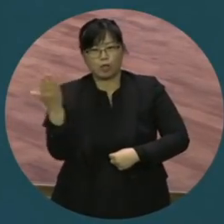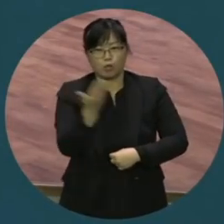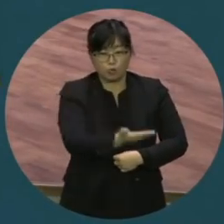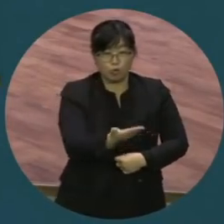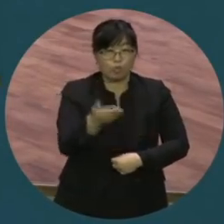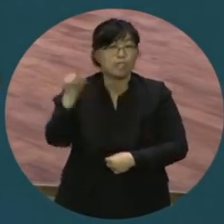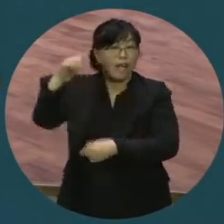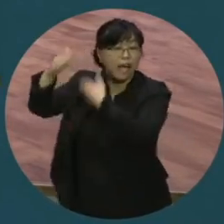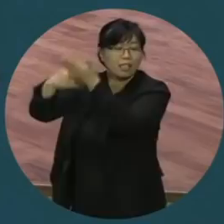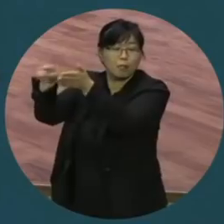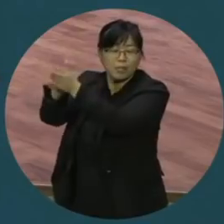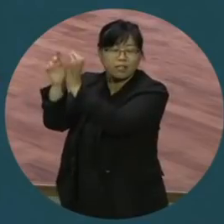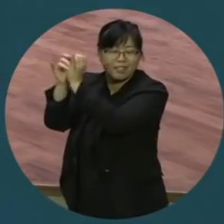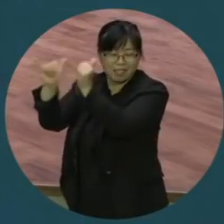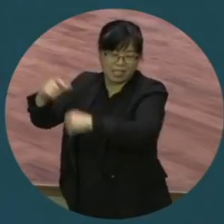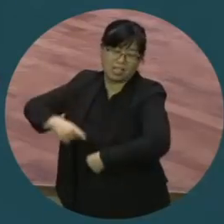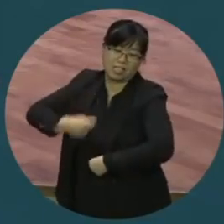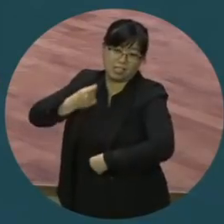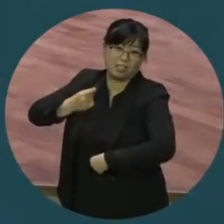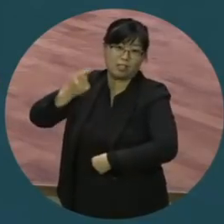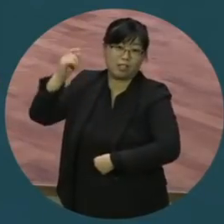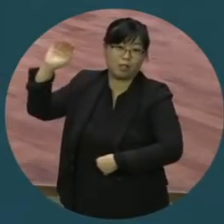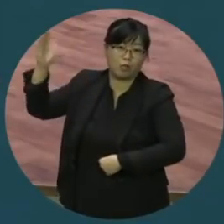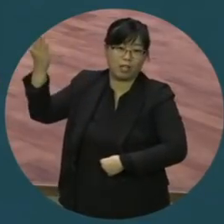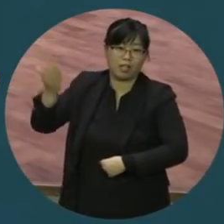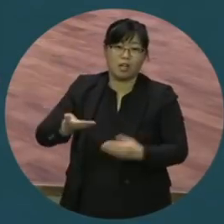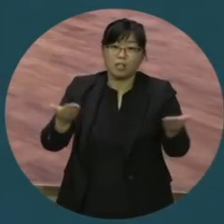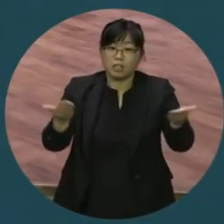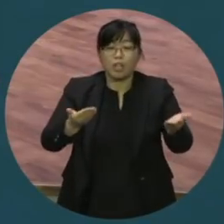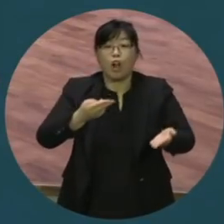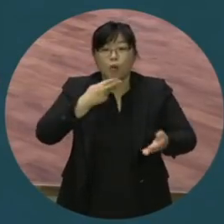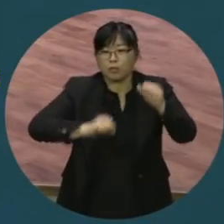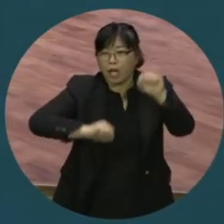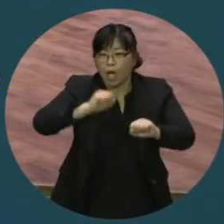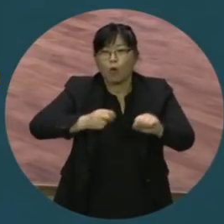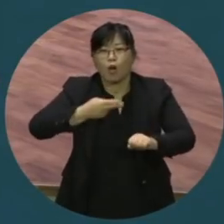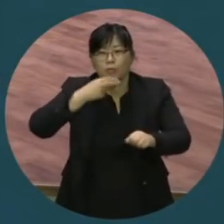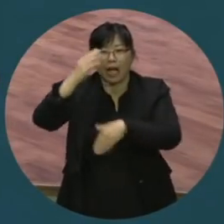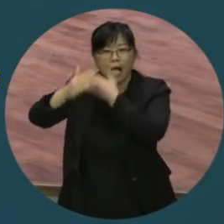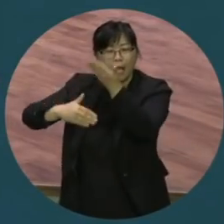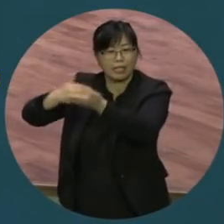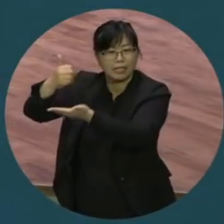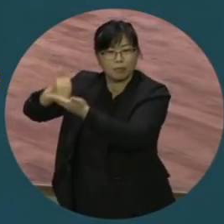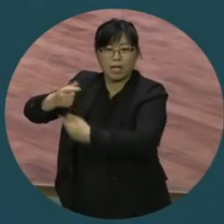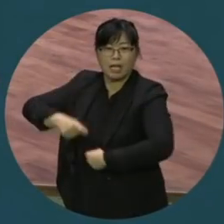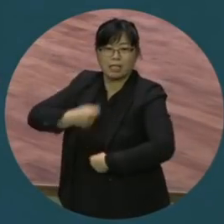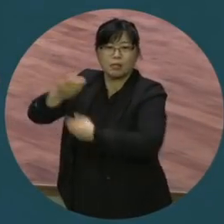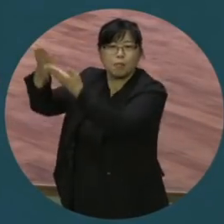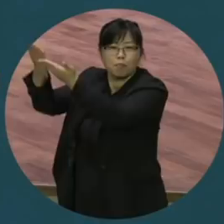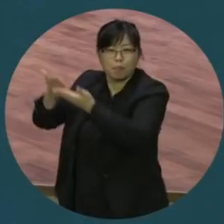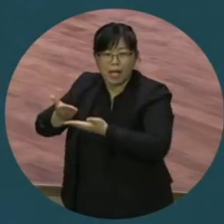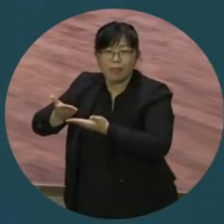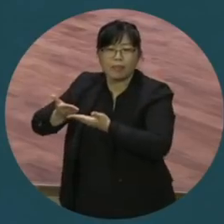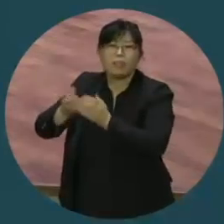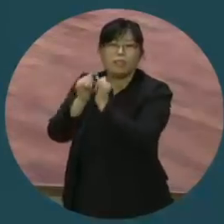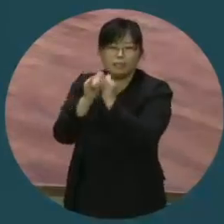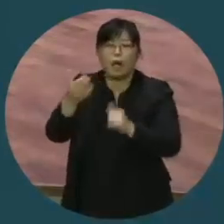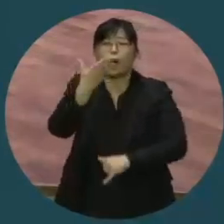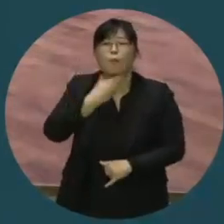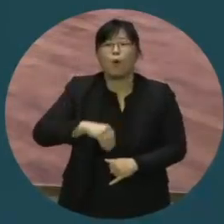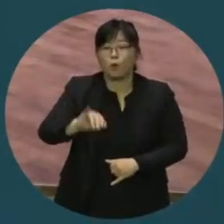의로 여기시나니 일한 것이 없이 하나님께 의로 여기심을 받는 사람의 복에 대하여 다윗이 말한